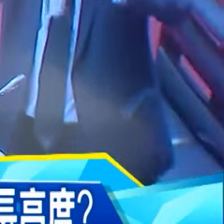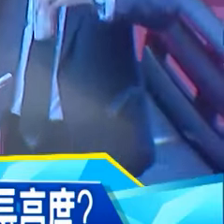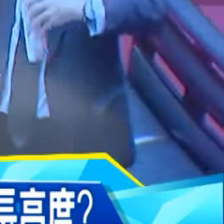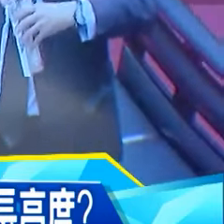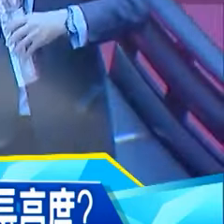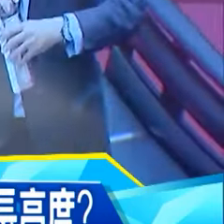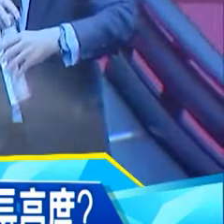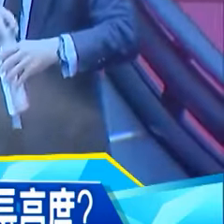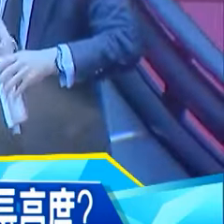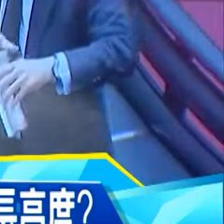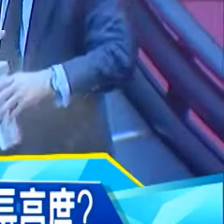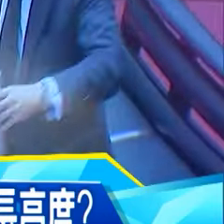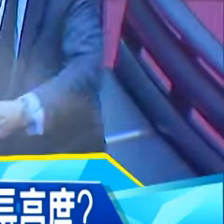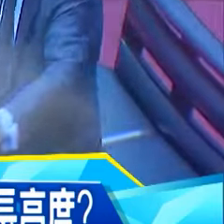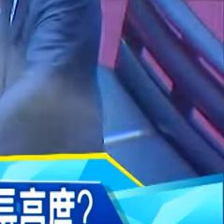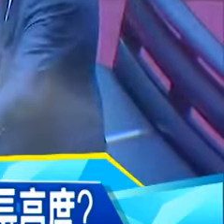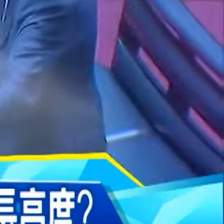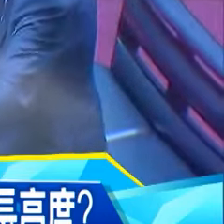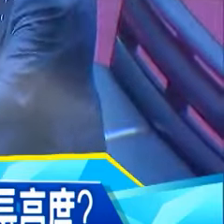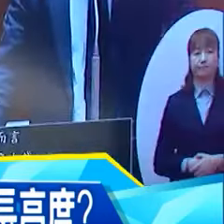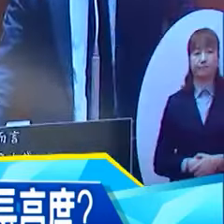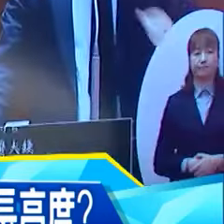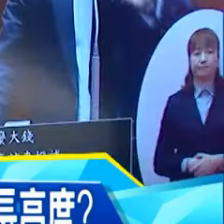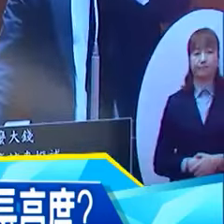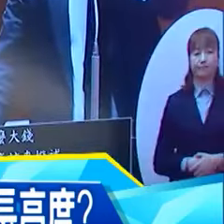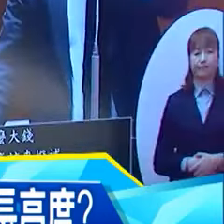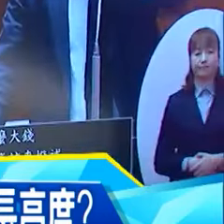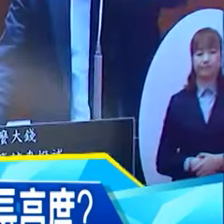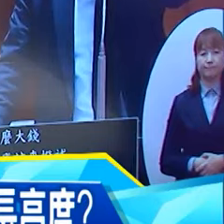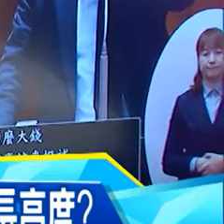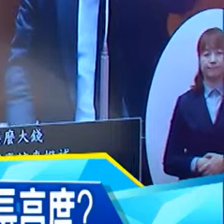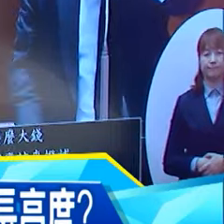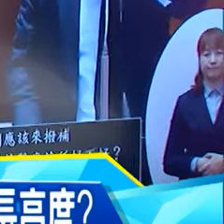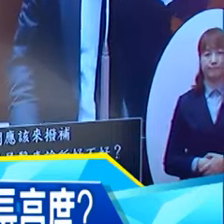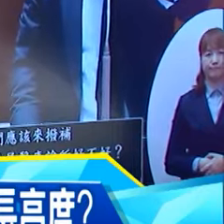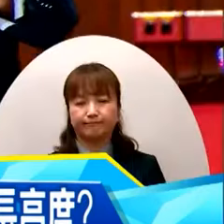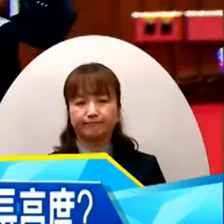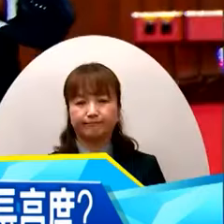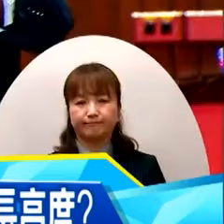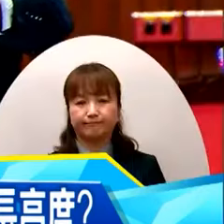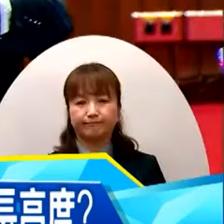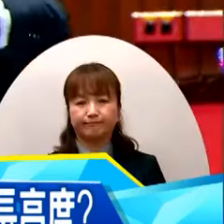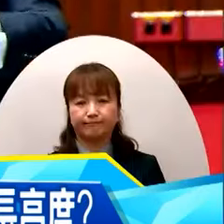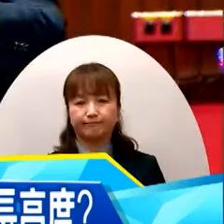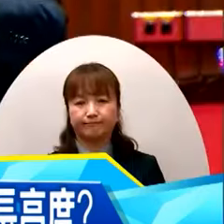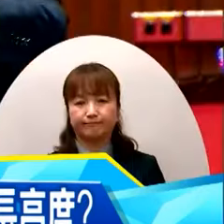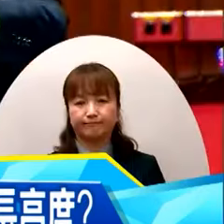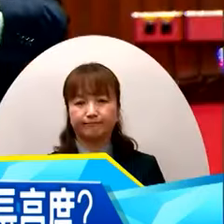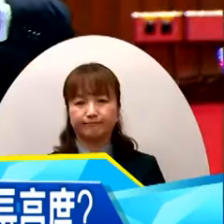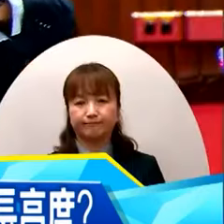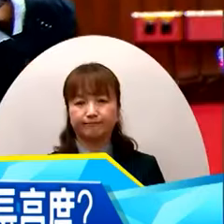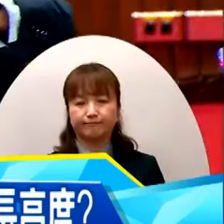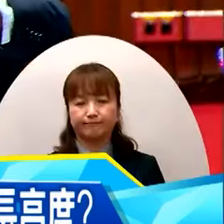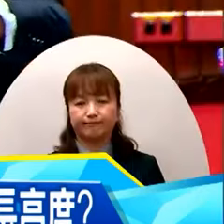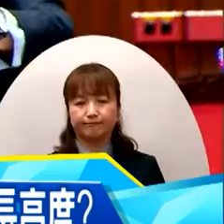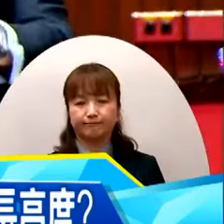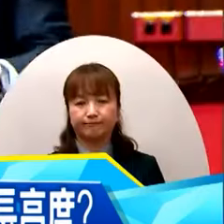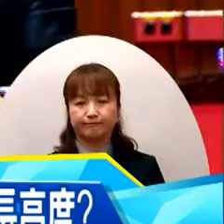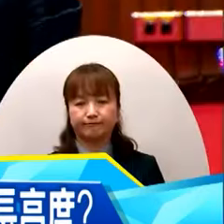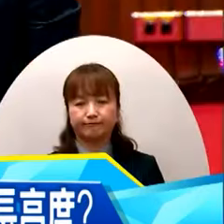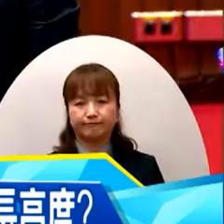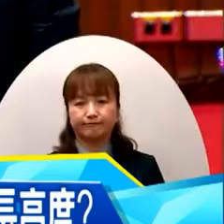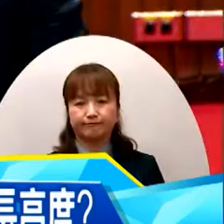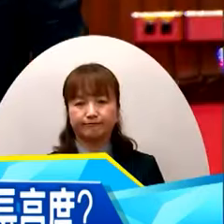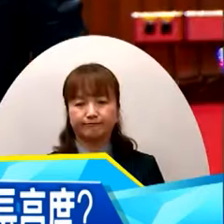不喝了。所以当年的王世坚对韩国瑜，还有昨天的导播再看一次，现在在立法院的王世坚跟韩国